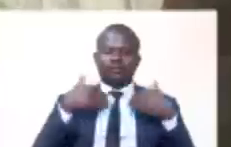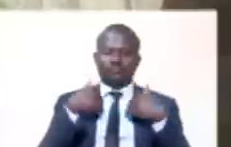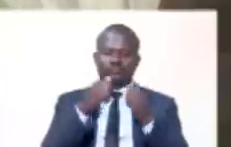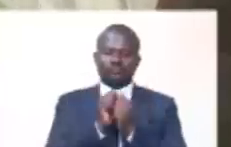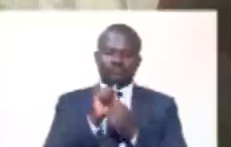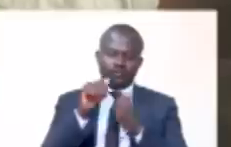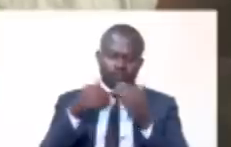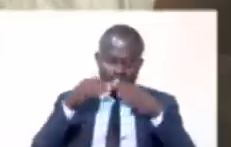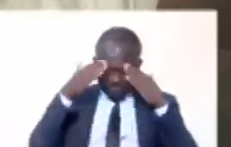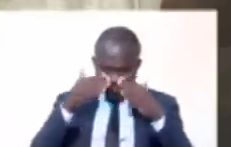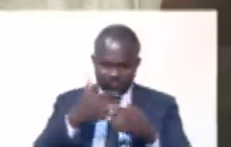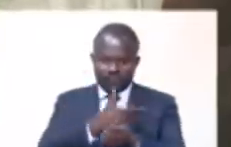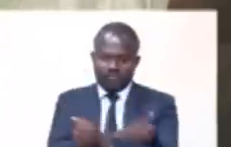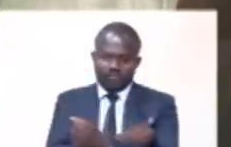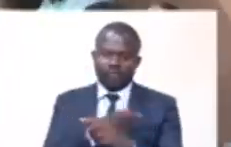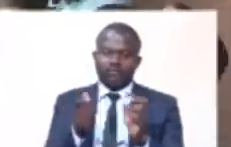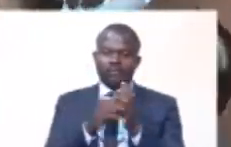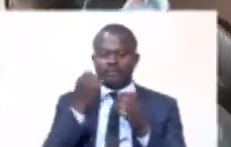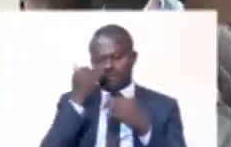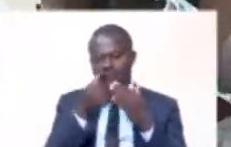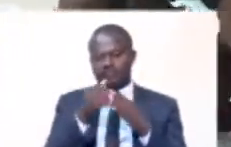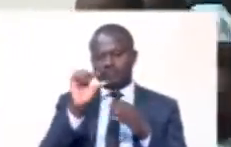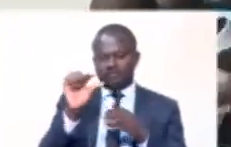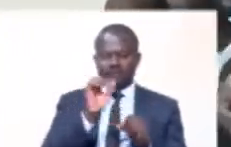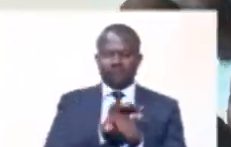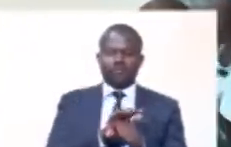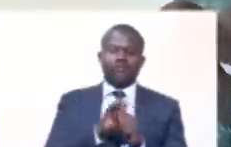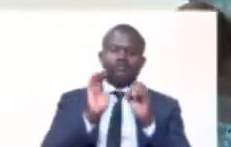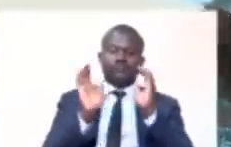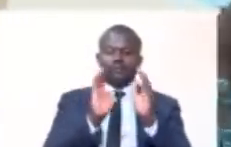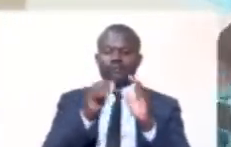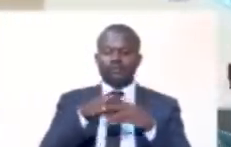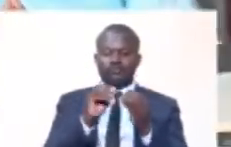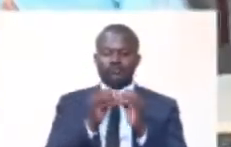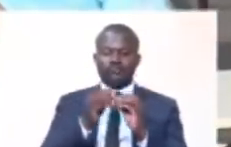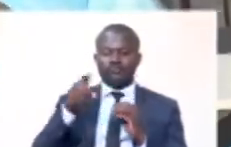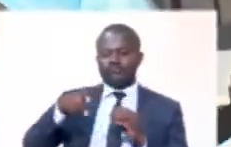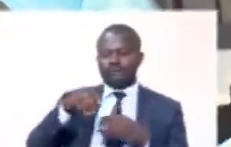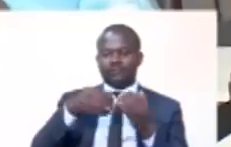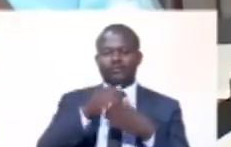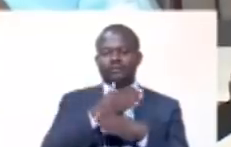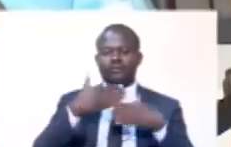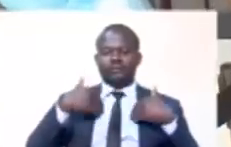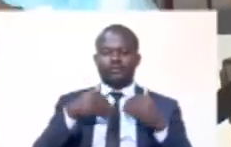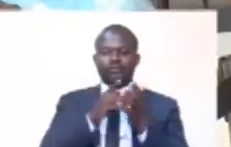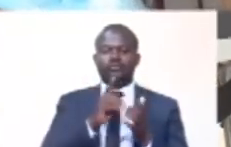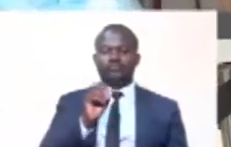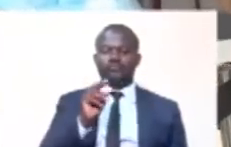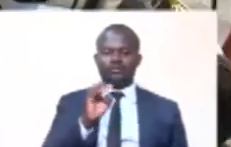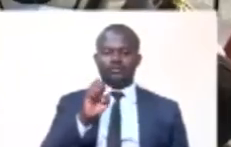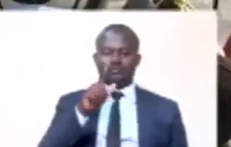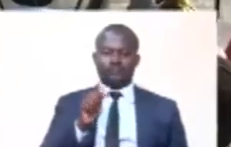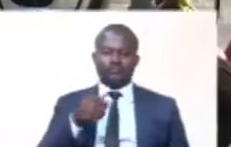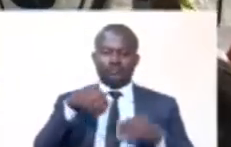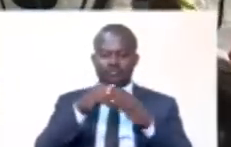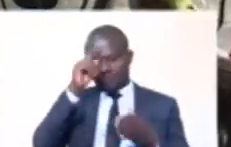ruhembe rw'imbere bakingiwe. Gusa nubwo inkingo zari zikiri nke cyane ugereranyije n'umubare w'abazikeneye, Minisitiri w'Ubuzima Dr. Daniel Ngamije